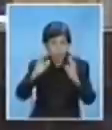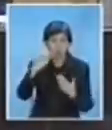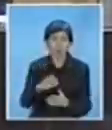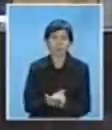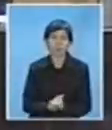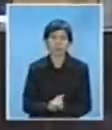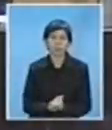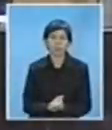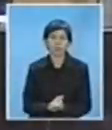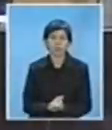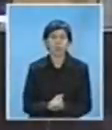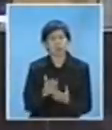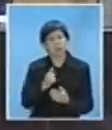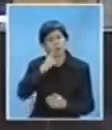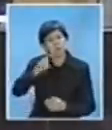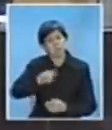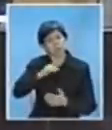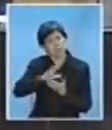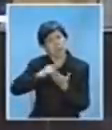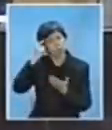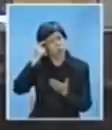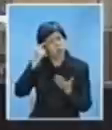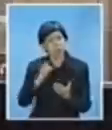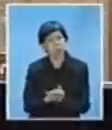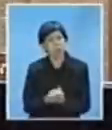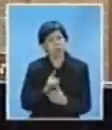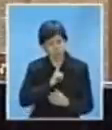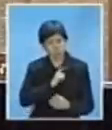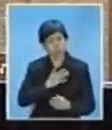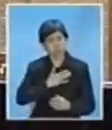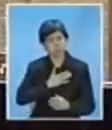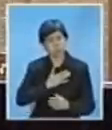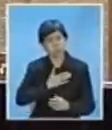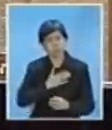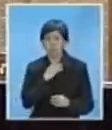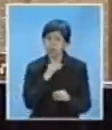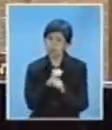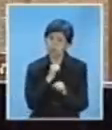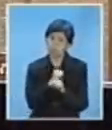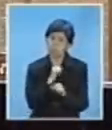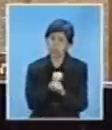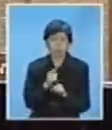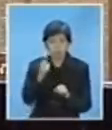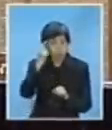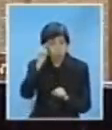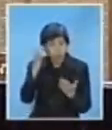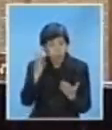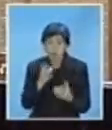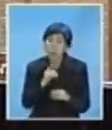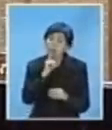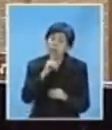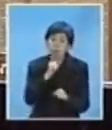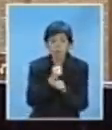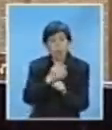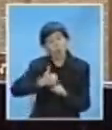เนี่ย ก็ต้องพูดความจริงให้ประเทศนี้ได้ยินนะฮะนั่นคือหน้าที่ผมนะฮะถ้าเกิดประเทศนี้ไม่รู้ความจริงเคียวจะพูดว่าเ